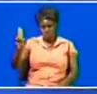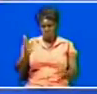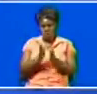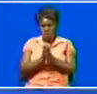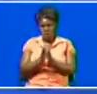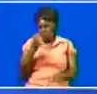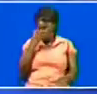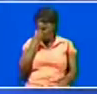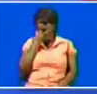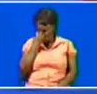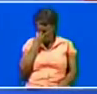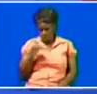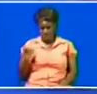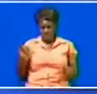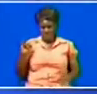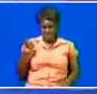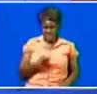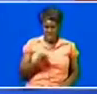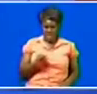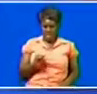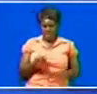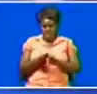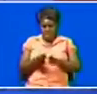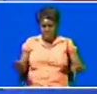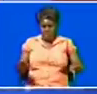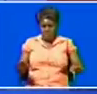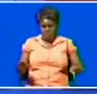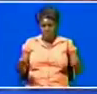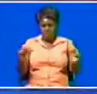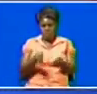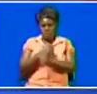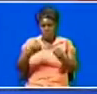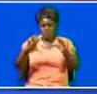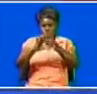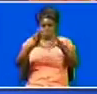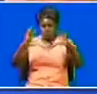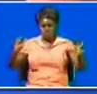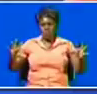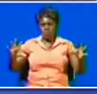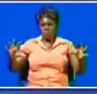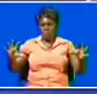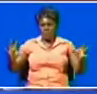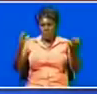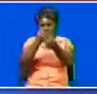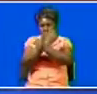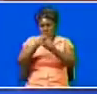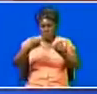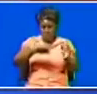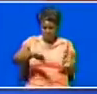and William Ruto is intact and permanent and pensionable. Ati president